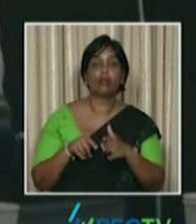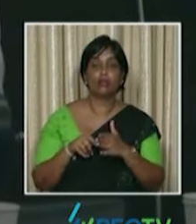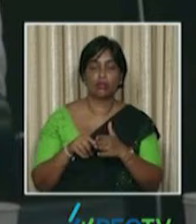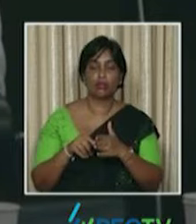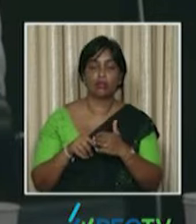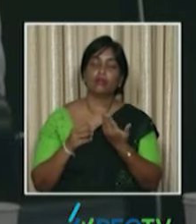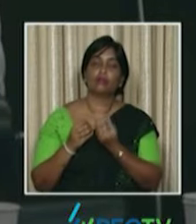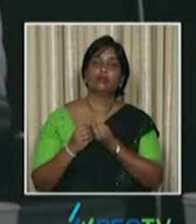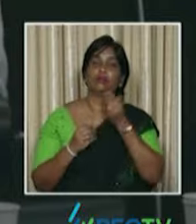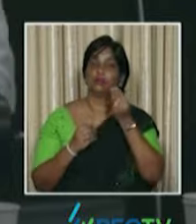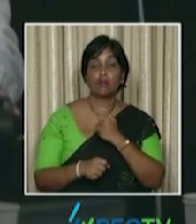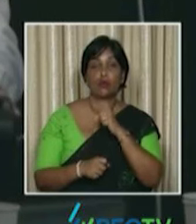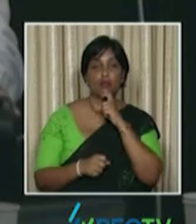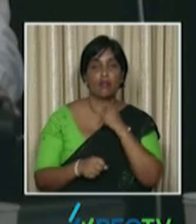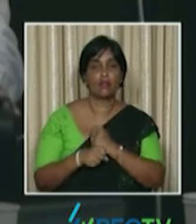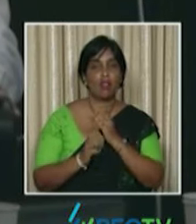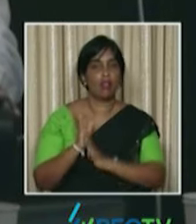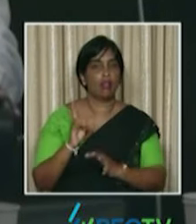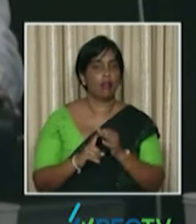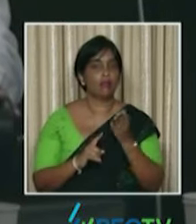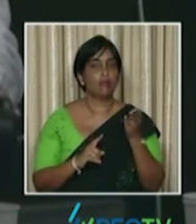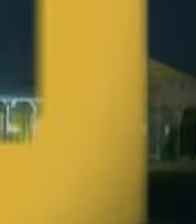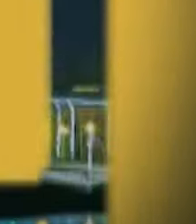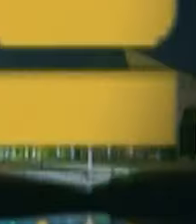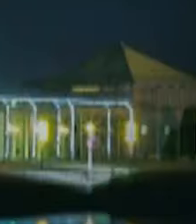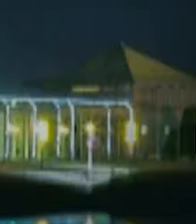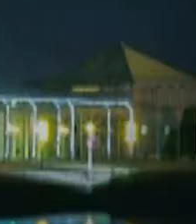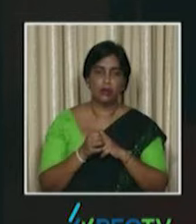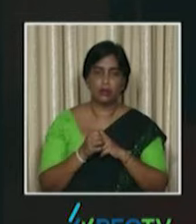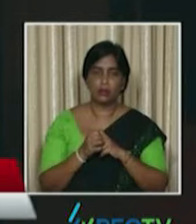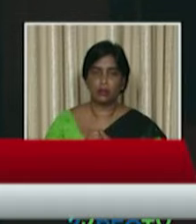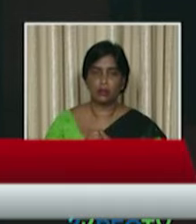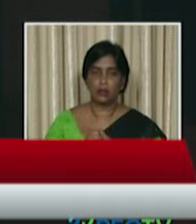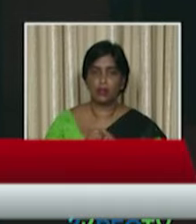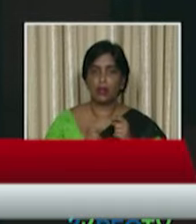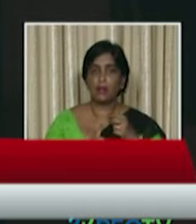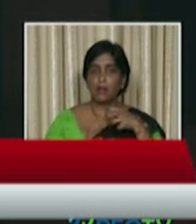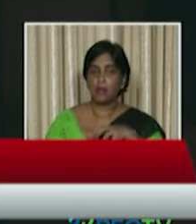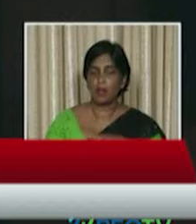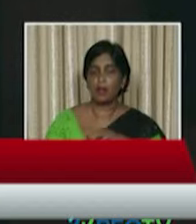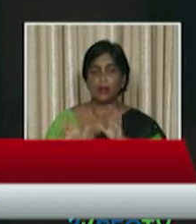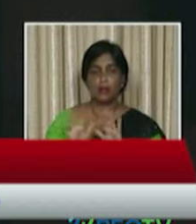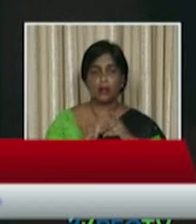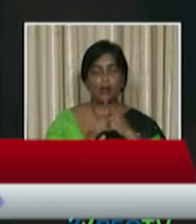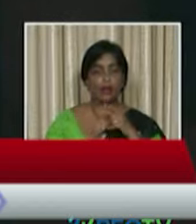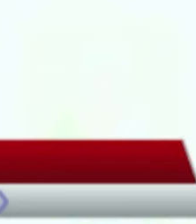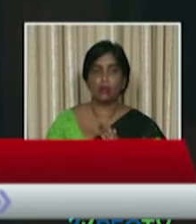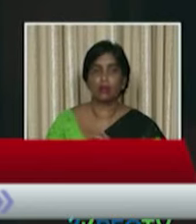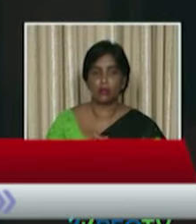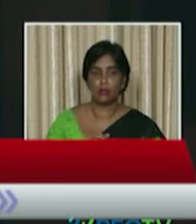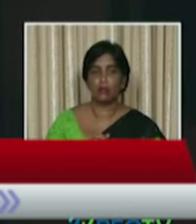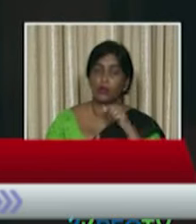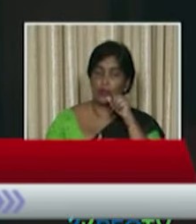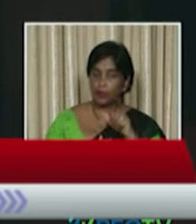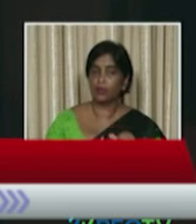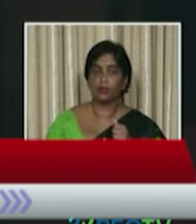නිර්මාතෘගේ දූරයට අනුප්‍රාප්තිය වූත්තේය අධිකරණ රාජ්‍ය ඇමතිවරයා තමයි පුත්‍ර රත්නේ පළාත්පාලන ආයතනවල නියෝජිතයෝ ඉන්න ඕන කොයි පැත්තේ හෝ ඒක